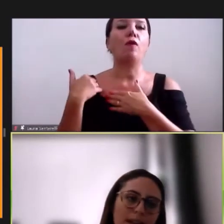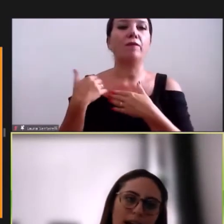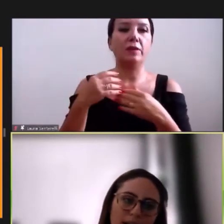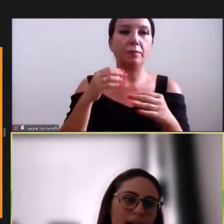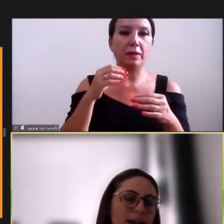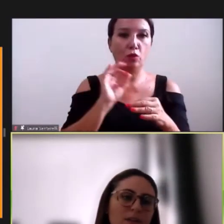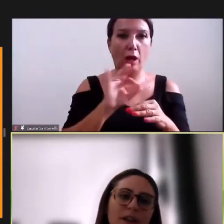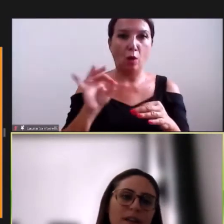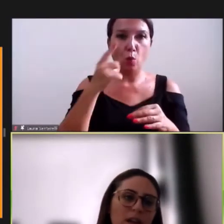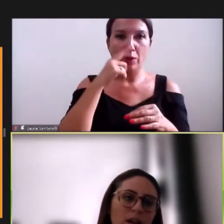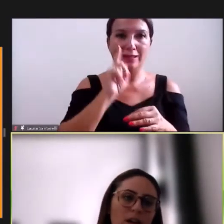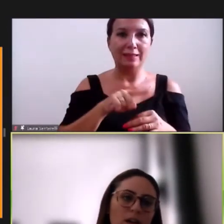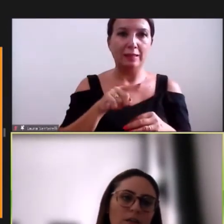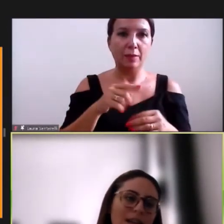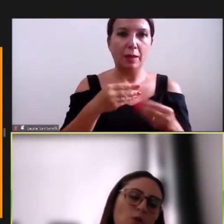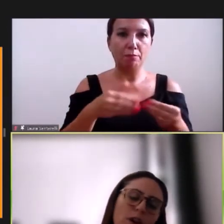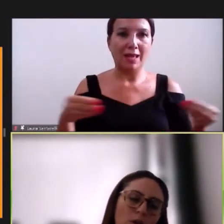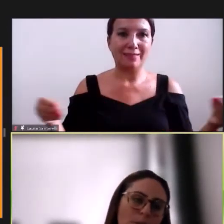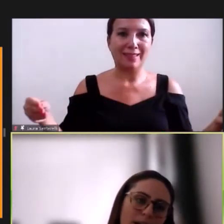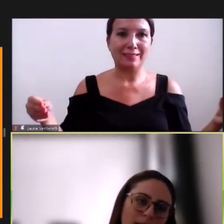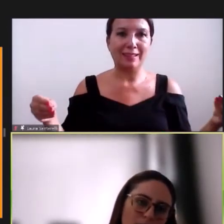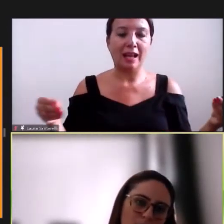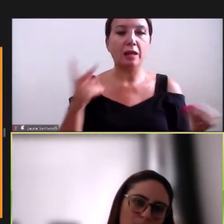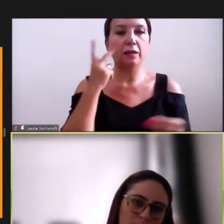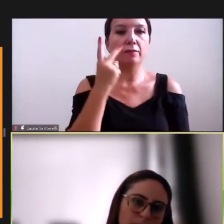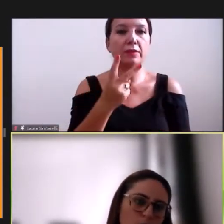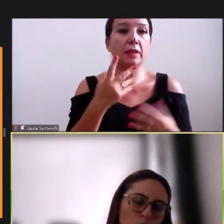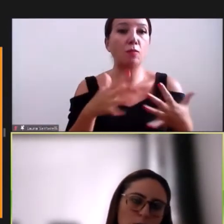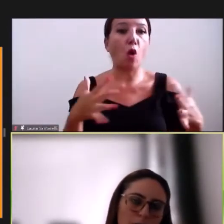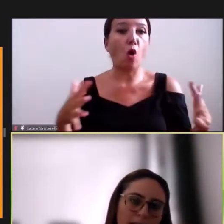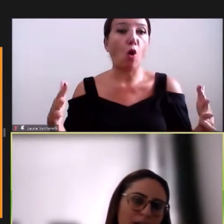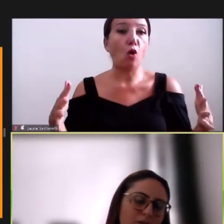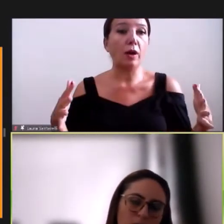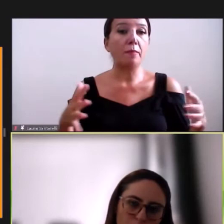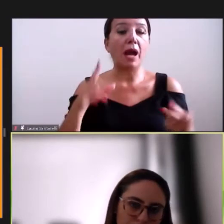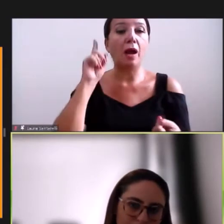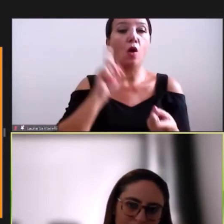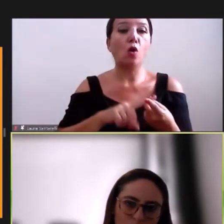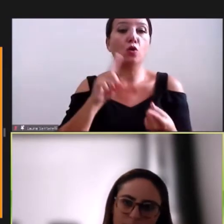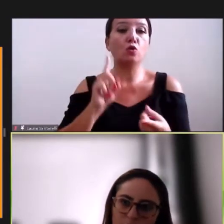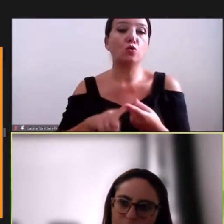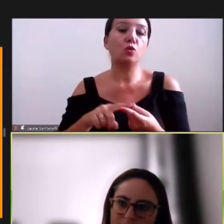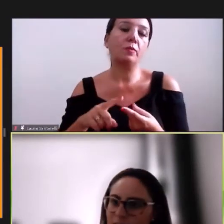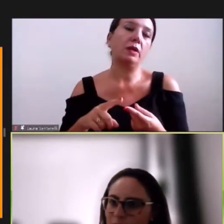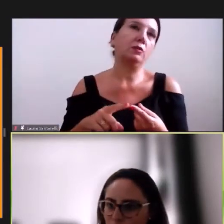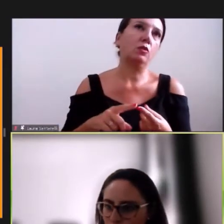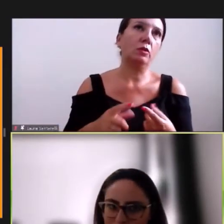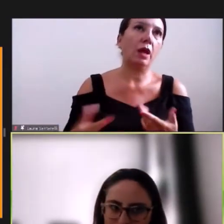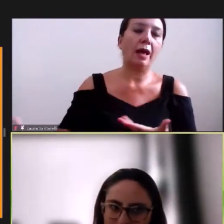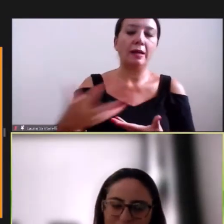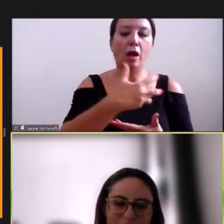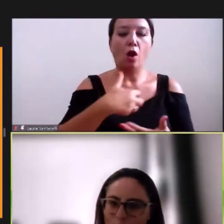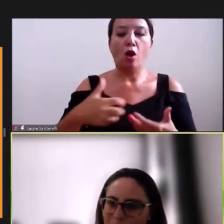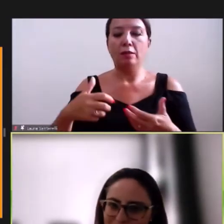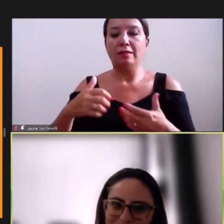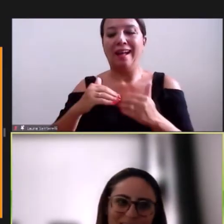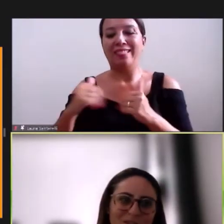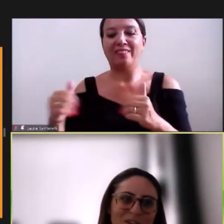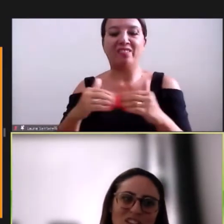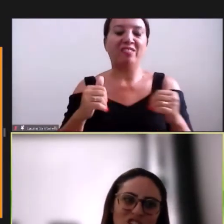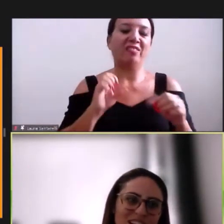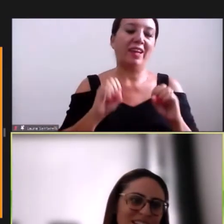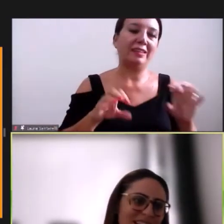tipologie di materiali. Infatti vediamo che oramai il consumatore è avvezzo a fare la raccolta differenziata, fortunatamente siamo